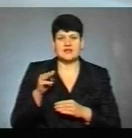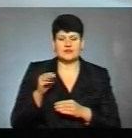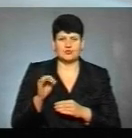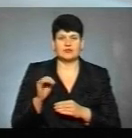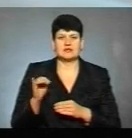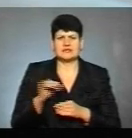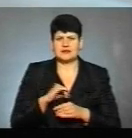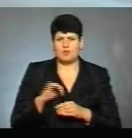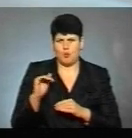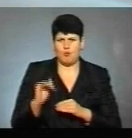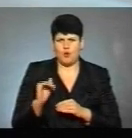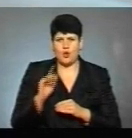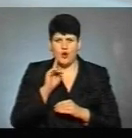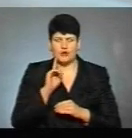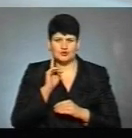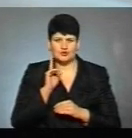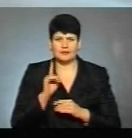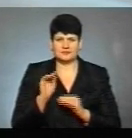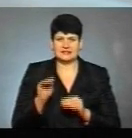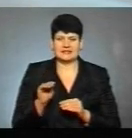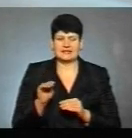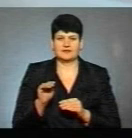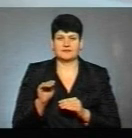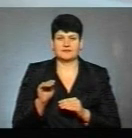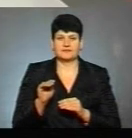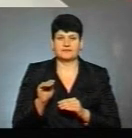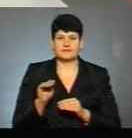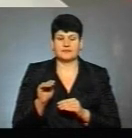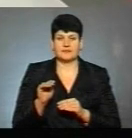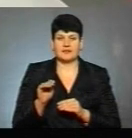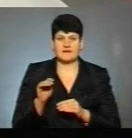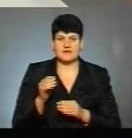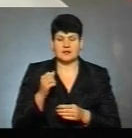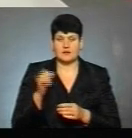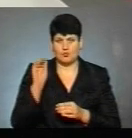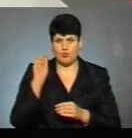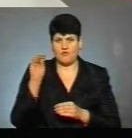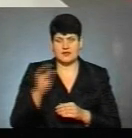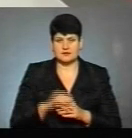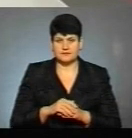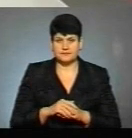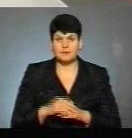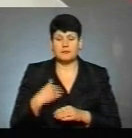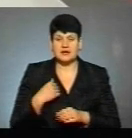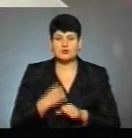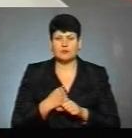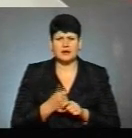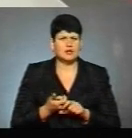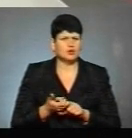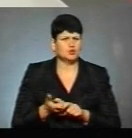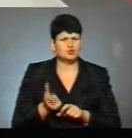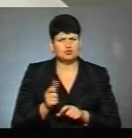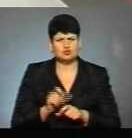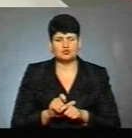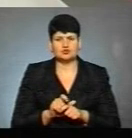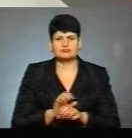наймолодшого Петра, і він повішив. Так. Ми то зробили дуже, я кажу,